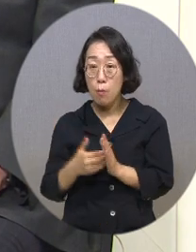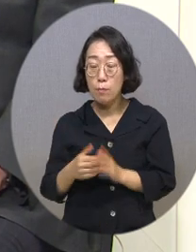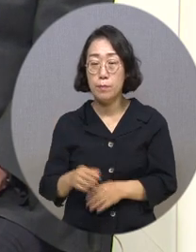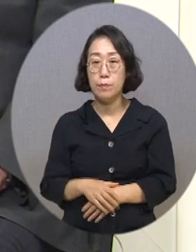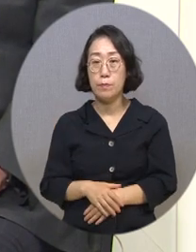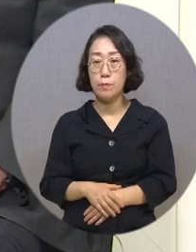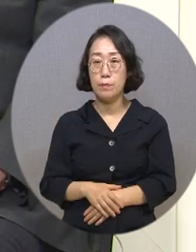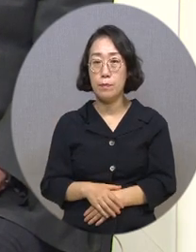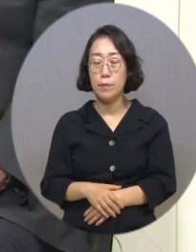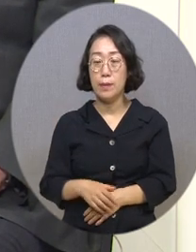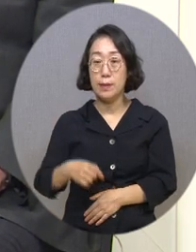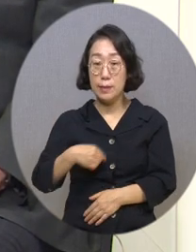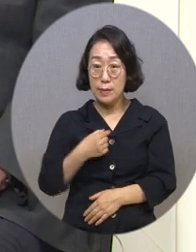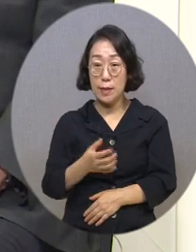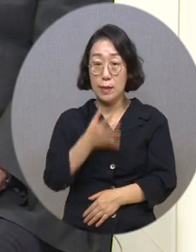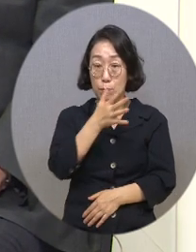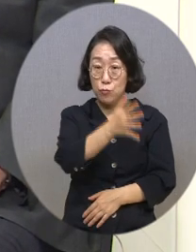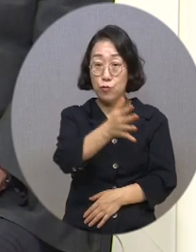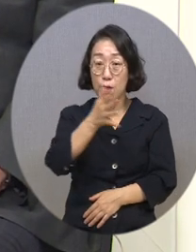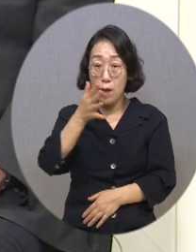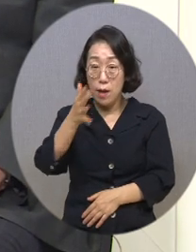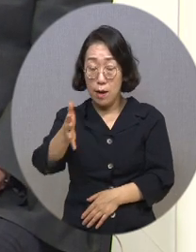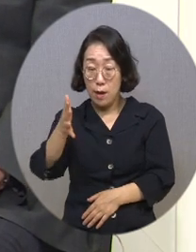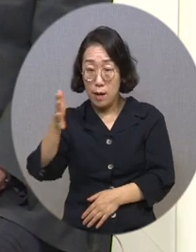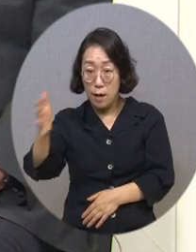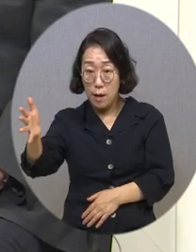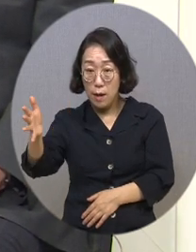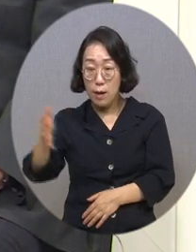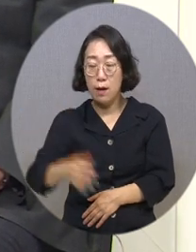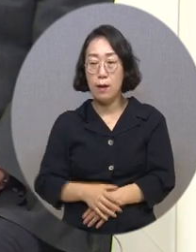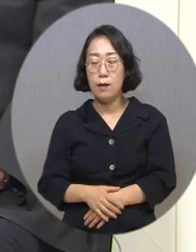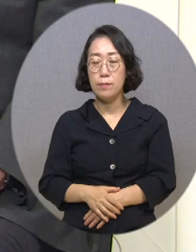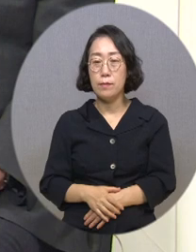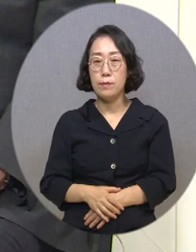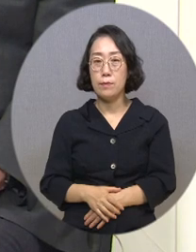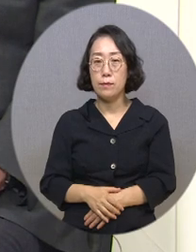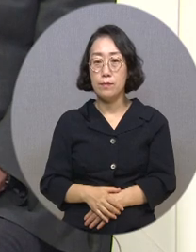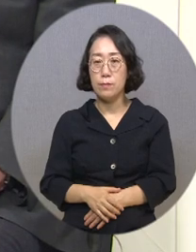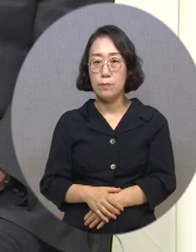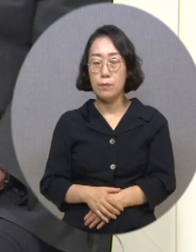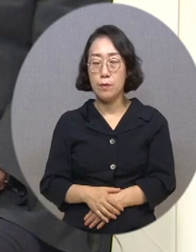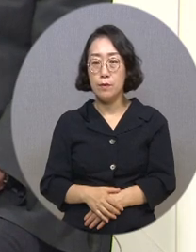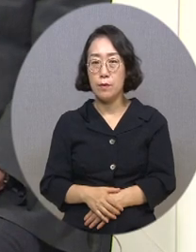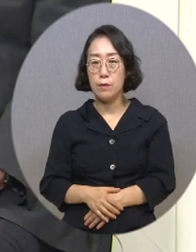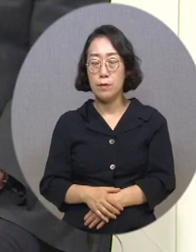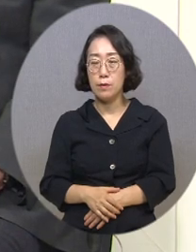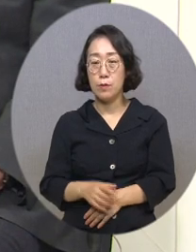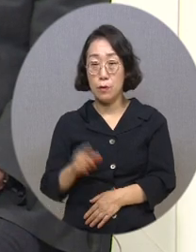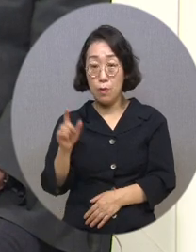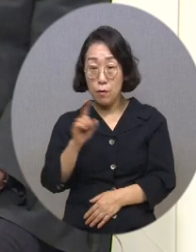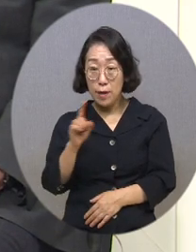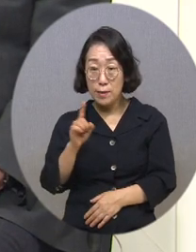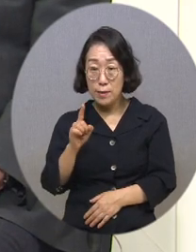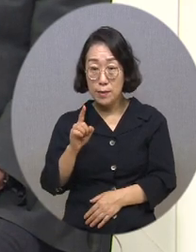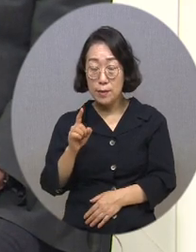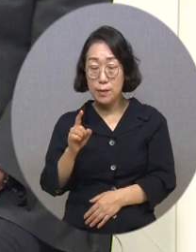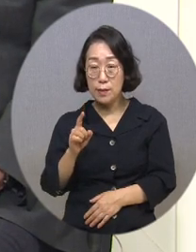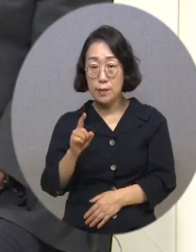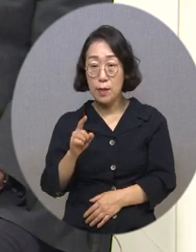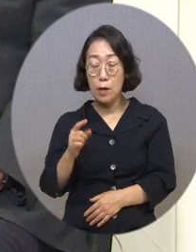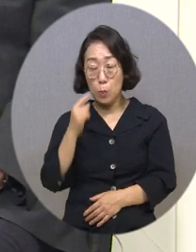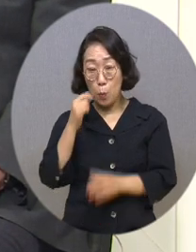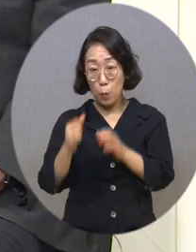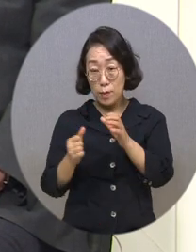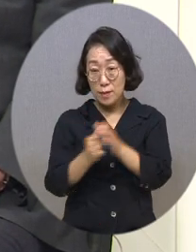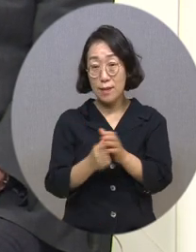네. 자기 분야의 뭐 시대 변천에 따르는 여러 가지 브랜딩을 하면은 네.